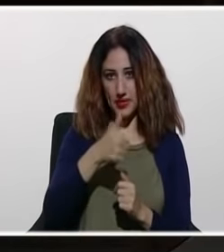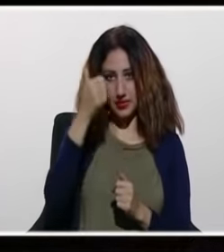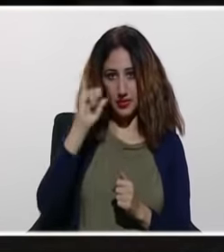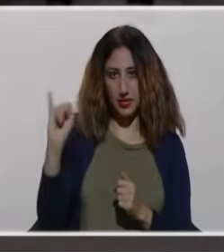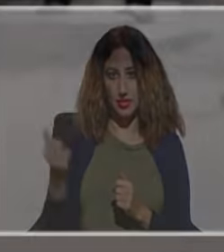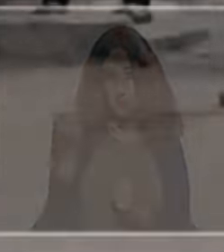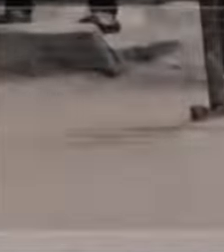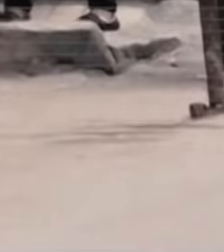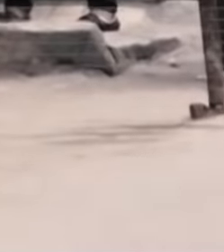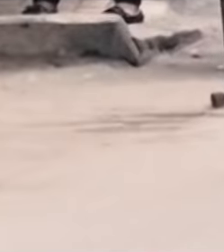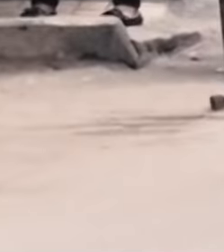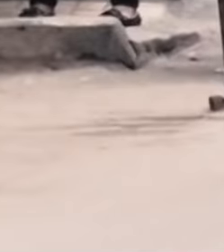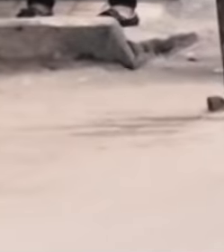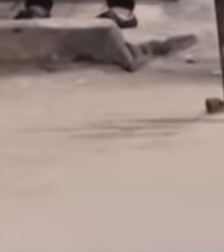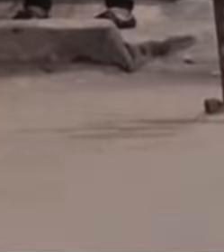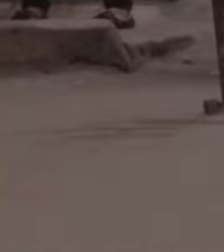حجاب.